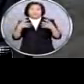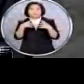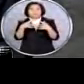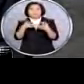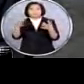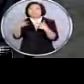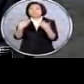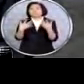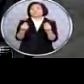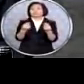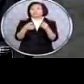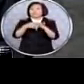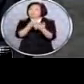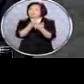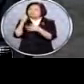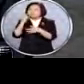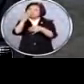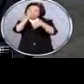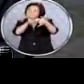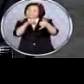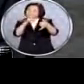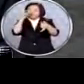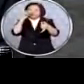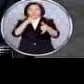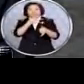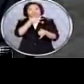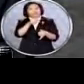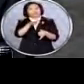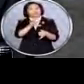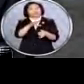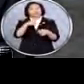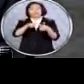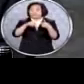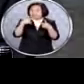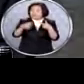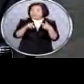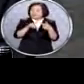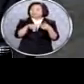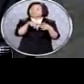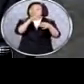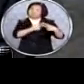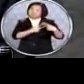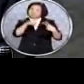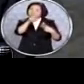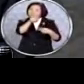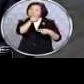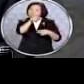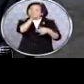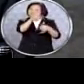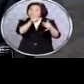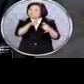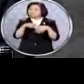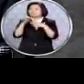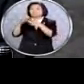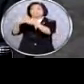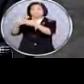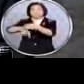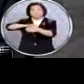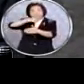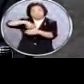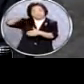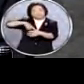下，让大家都对您感觉到很忧虑。第二个就是你对两岸的问题常常也是被扁办